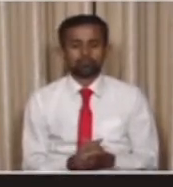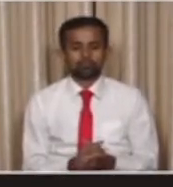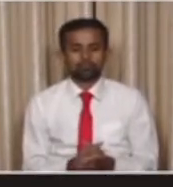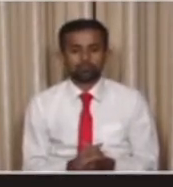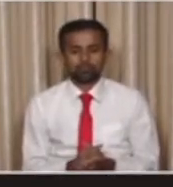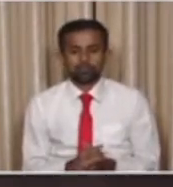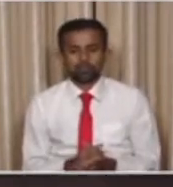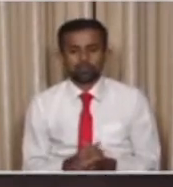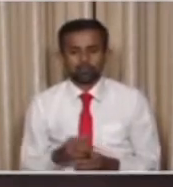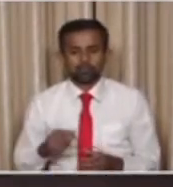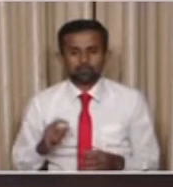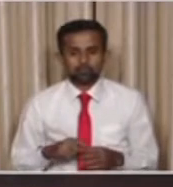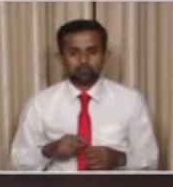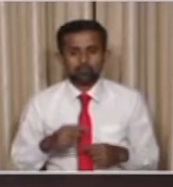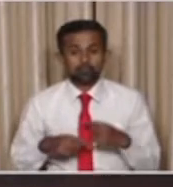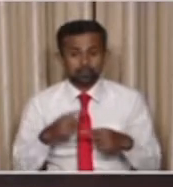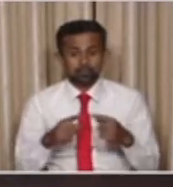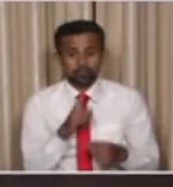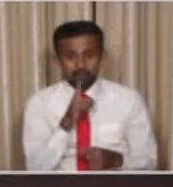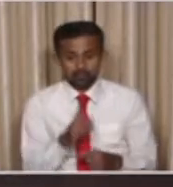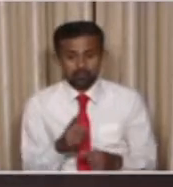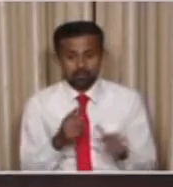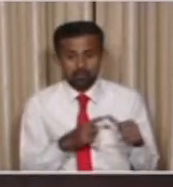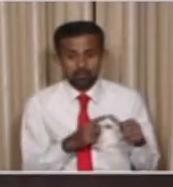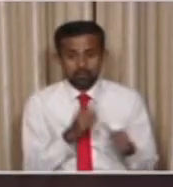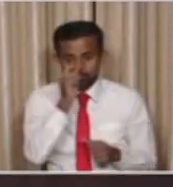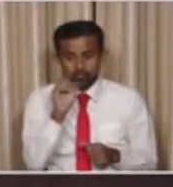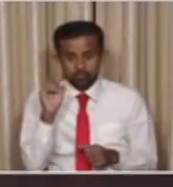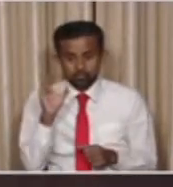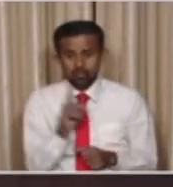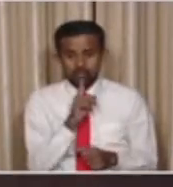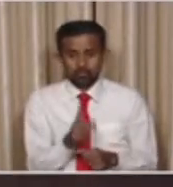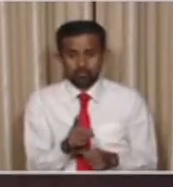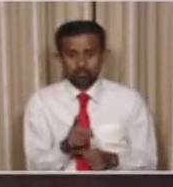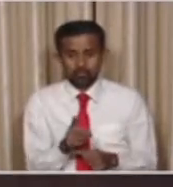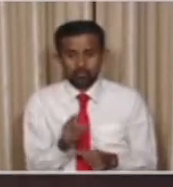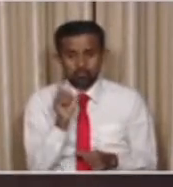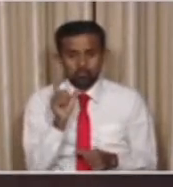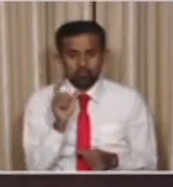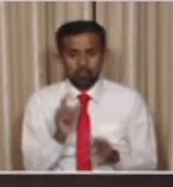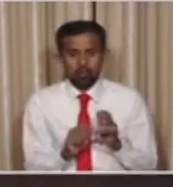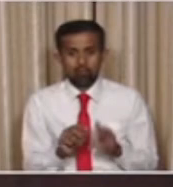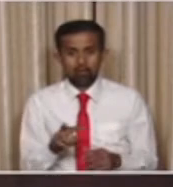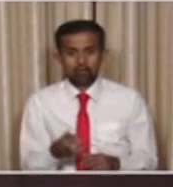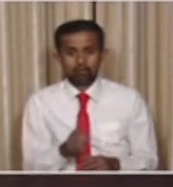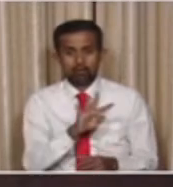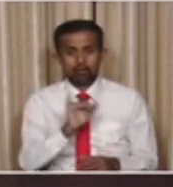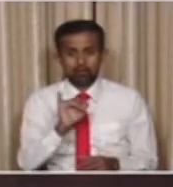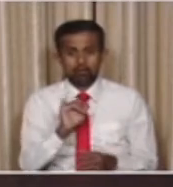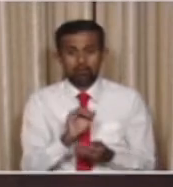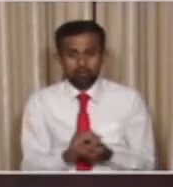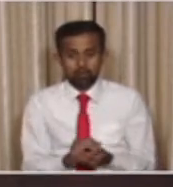නායකතුමා, අපි මේ ප්‍රශ්නේ මම දිගටම මතු කරන්න අපි අනුරුද්ධ නායකතුමාත් උදේ කතා කරේ එකයි. දැන් බලන්න ආයතන 246ක්